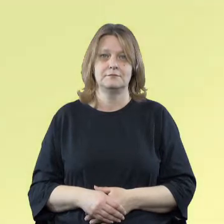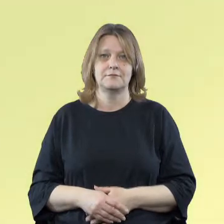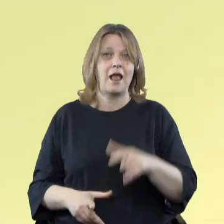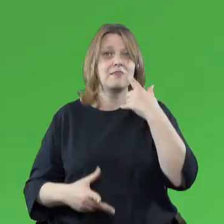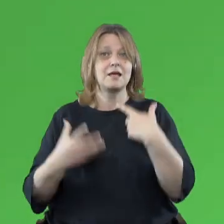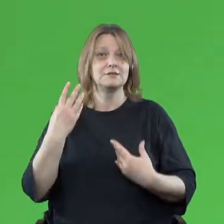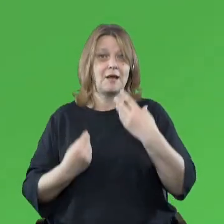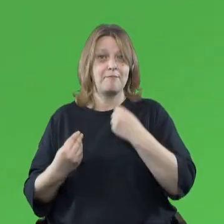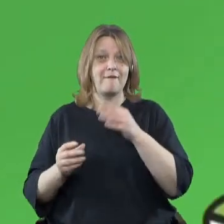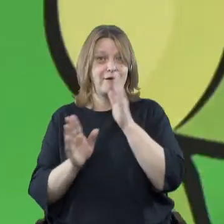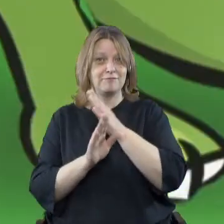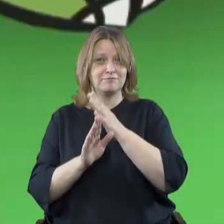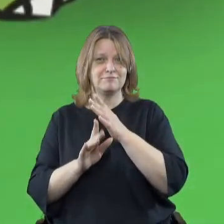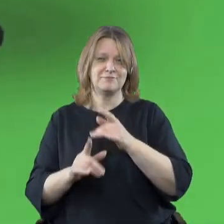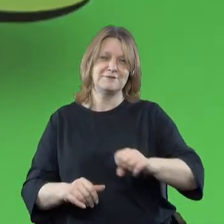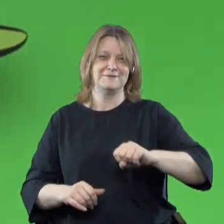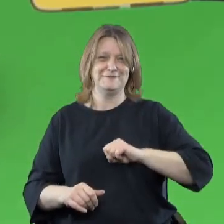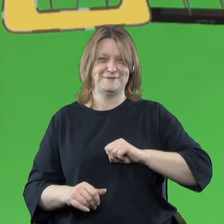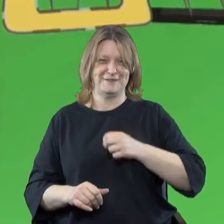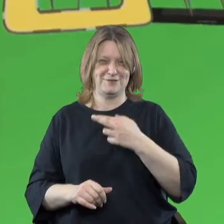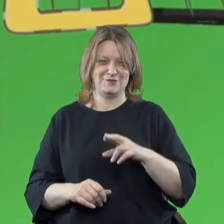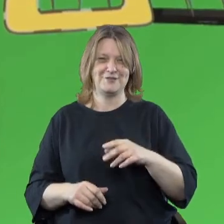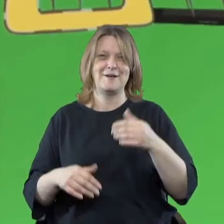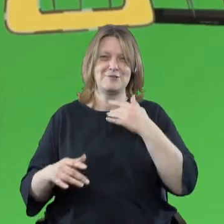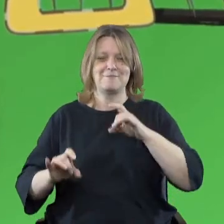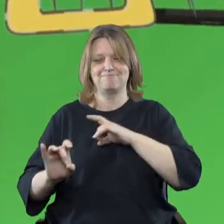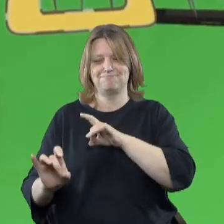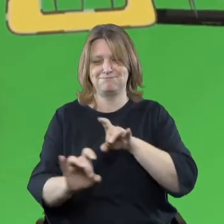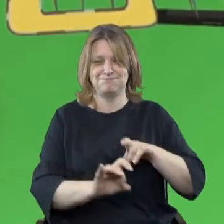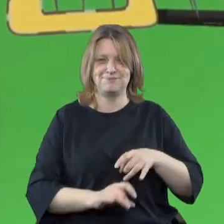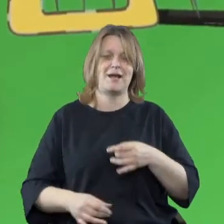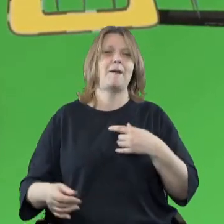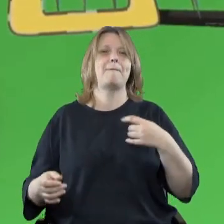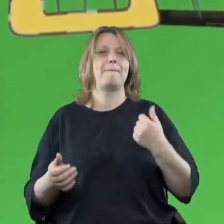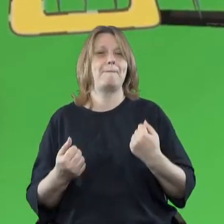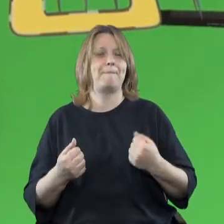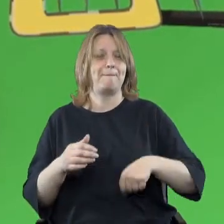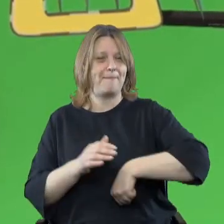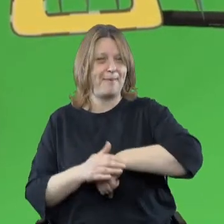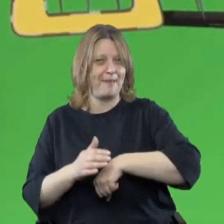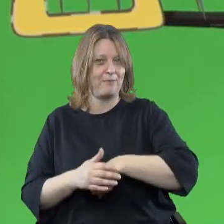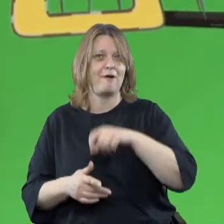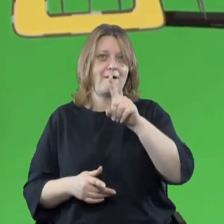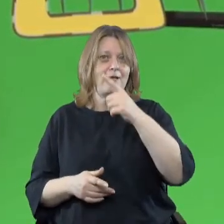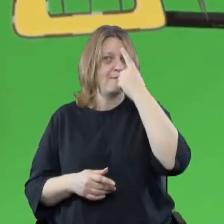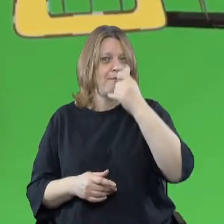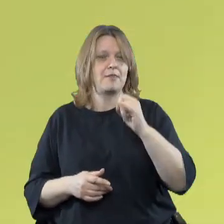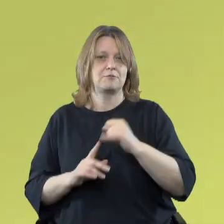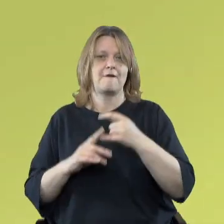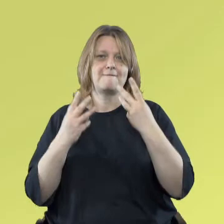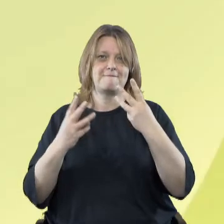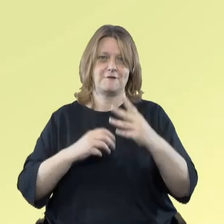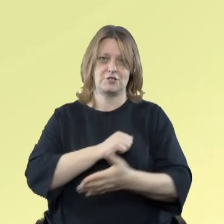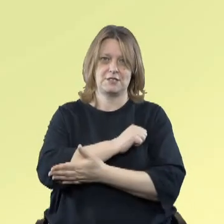Zabawa na podwórku to świetna sprawa. Można się wybiegać i pograć w piłkę, jednak i tu należy pamiętać o ważnych